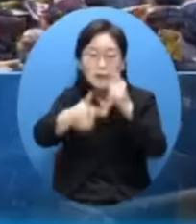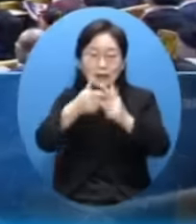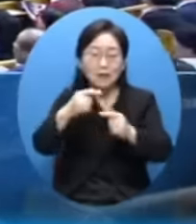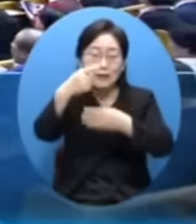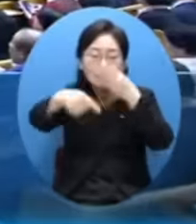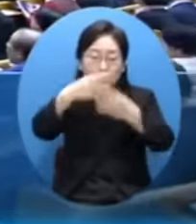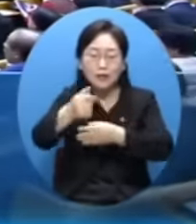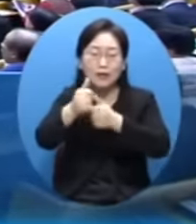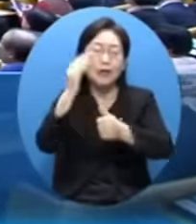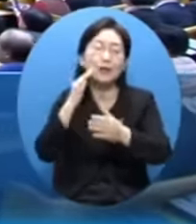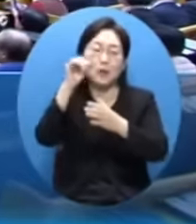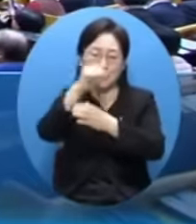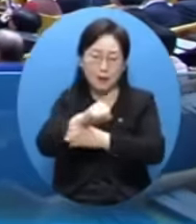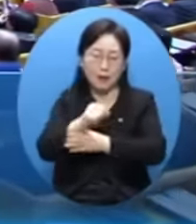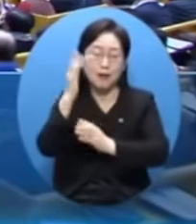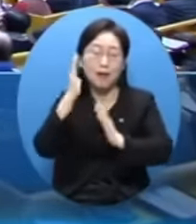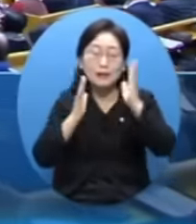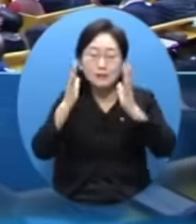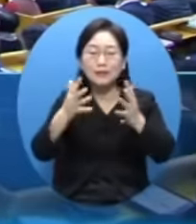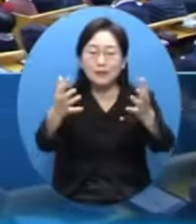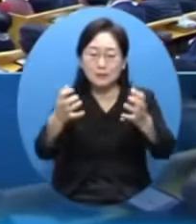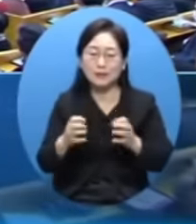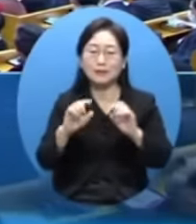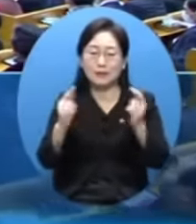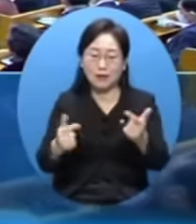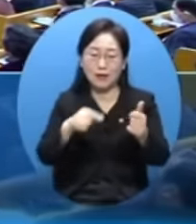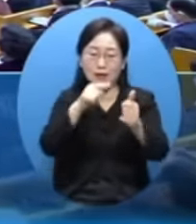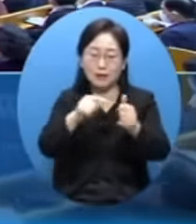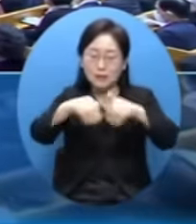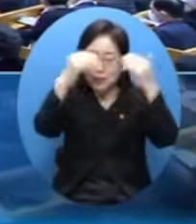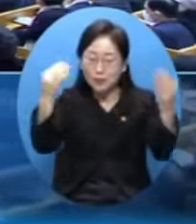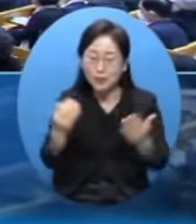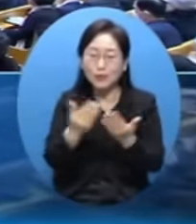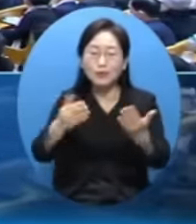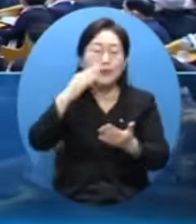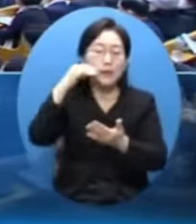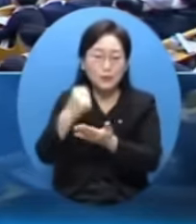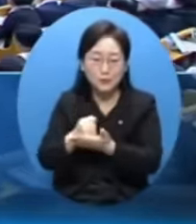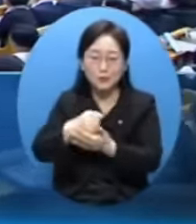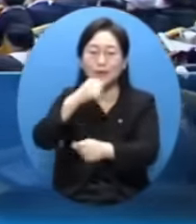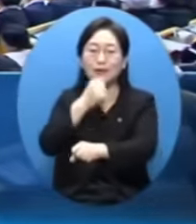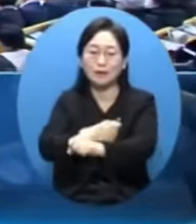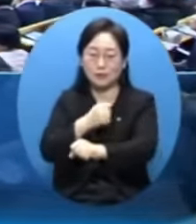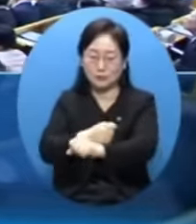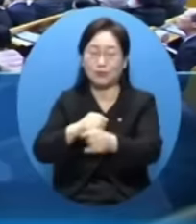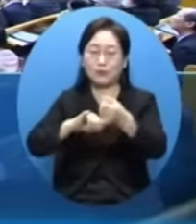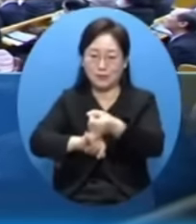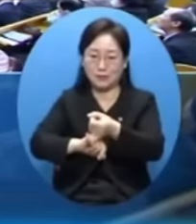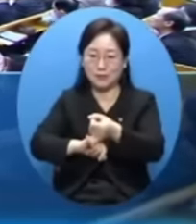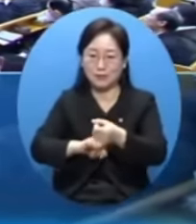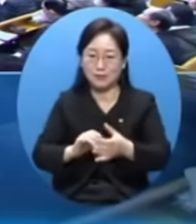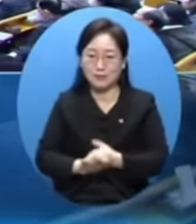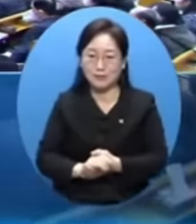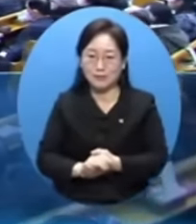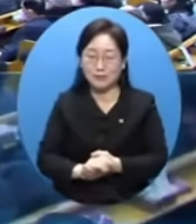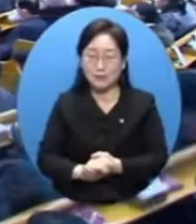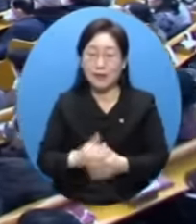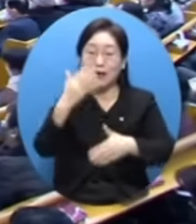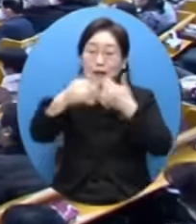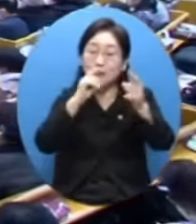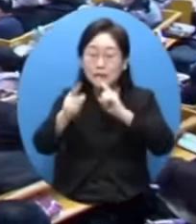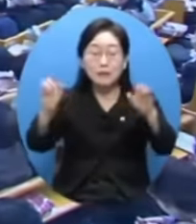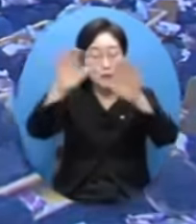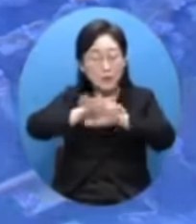맺으며 그 입사가 마르지 아니함 같으니 그가 하는 모든 일이 다 형통하리로다 아멘 말씀을